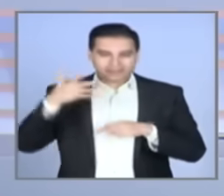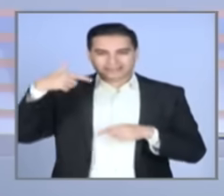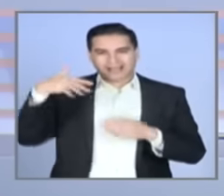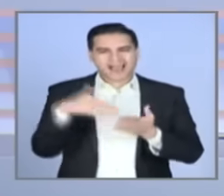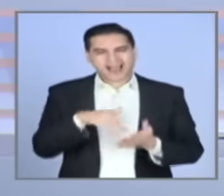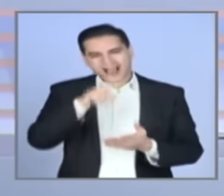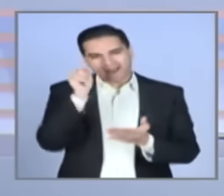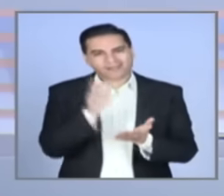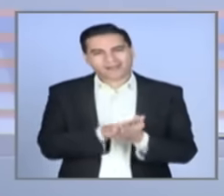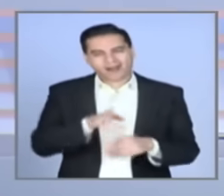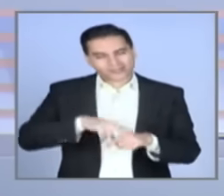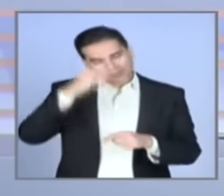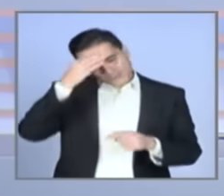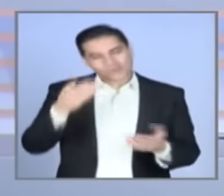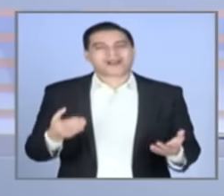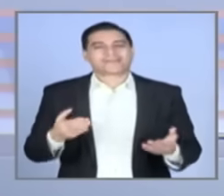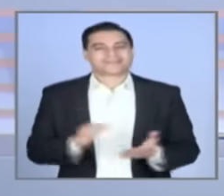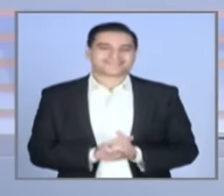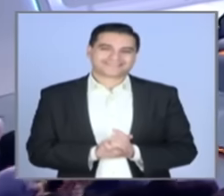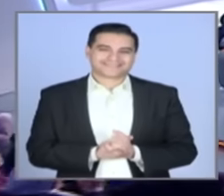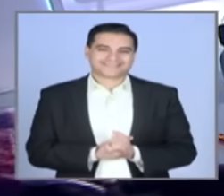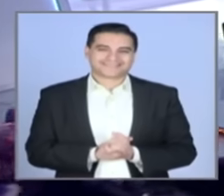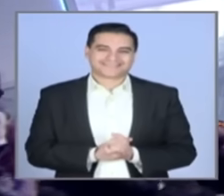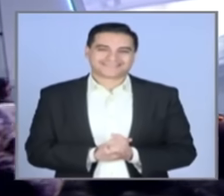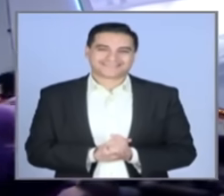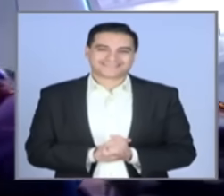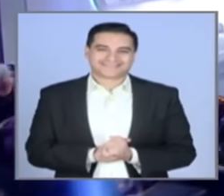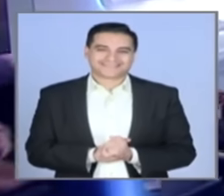آخر فقرة، فقرة عجلة الحظ والعباقرة.